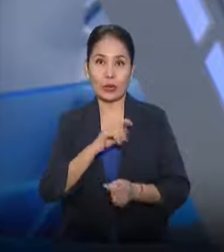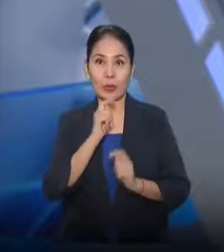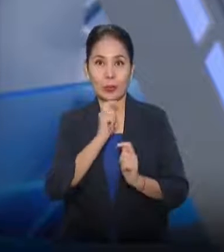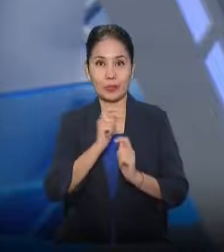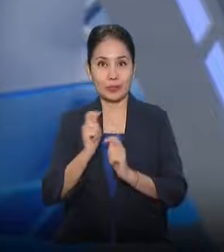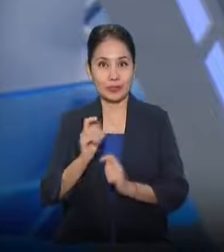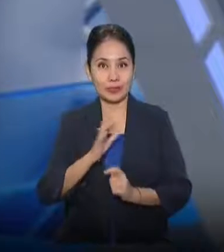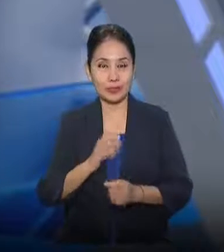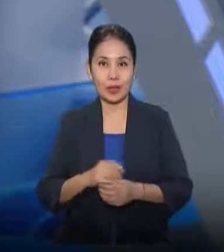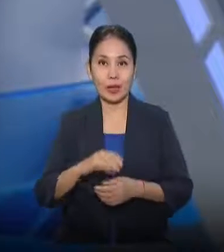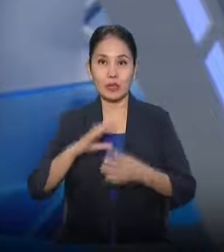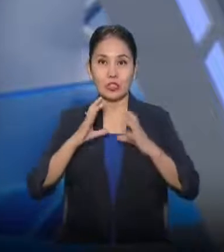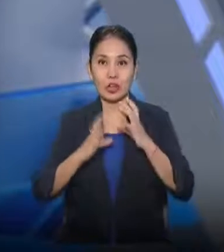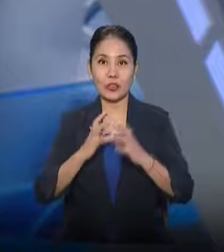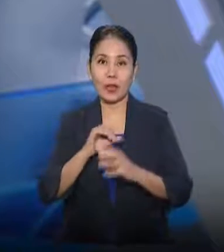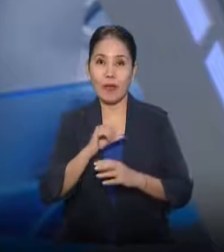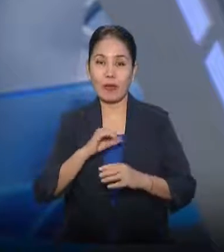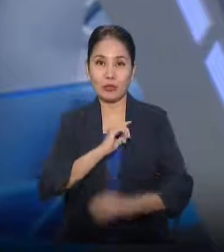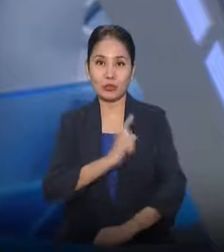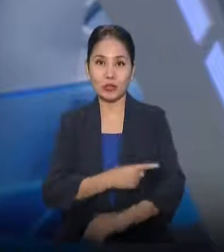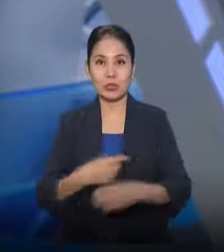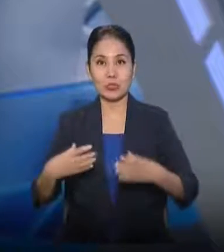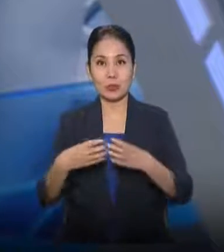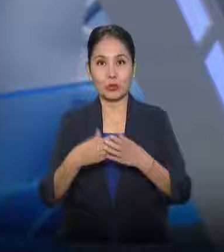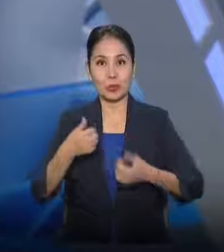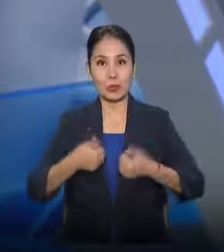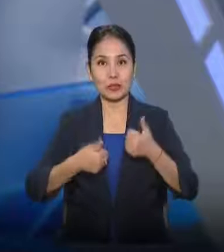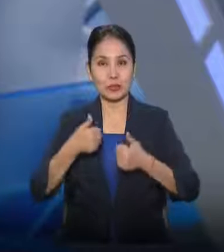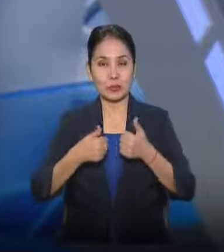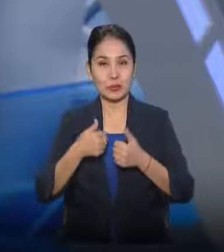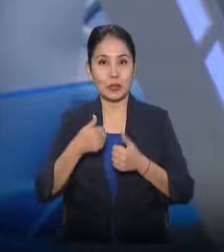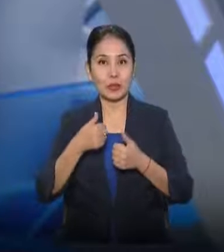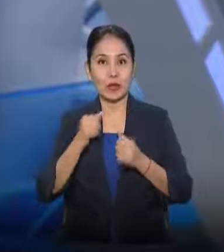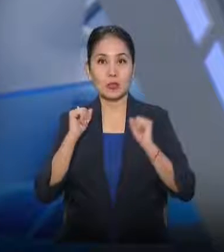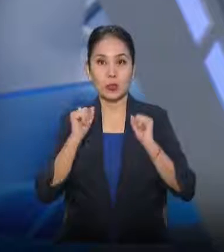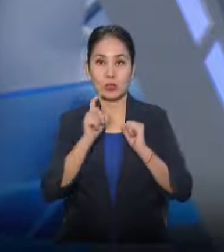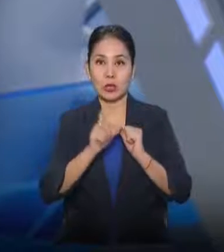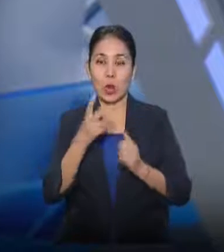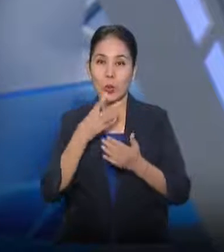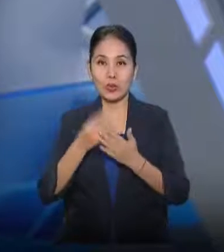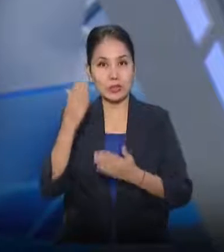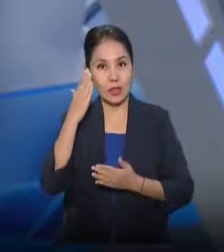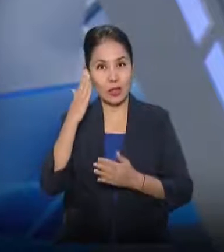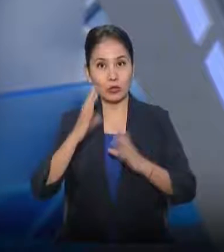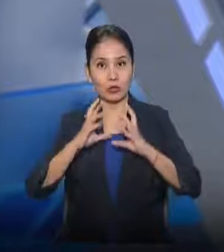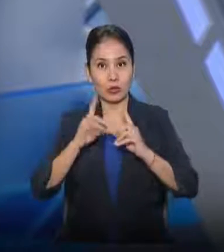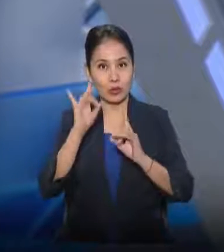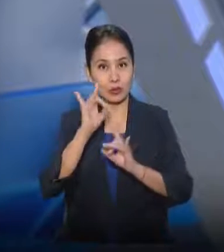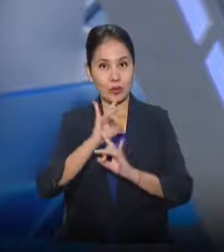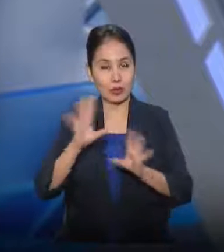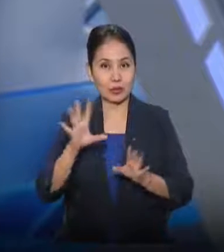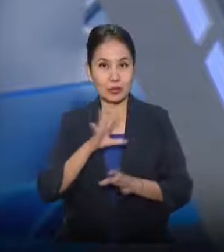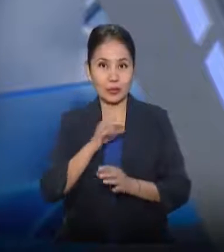bilan taqdirlandi. Jahondagi eng kuchli sportchilar bellashgan musobaqalarda sportchilarimizning o'z salohiyatini dunyoga namoyon